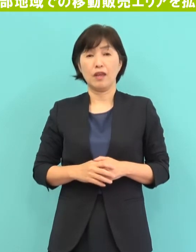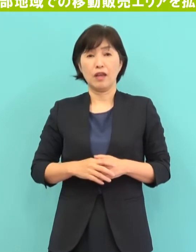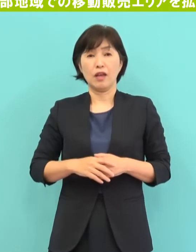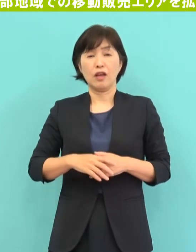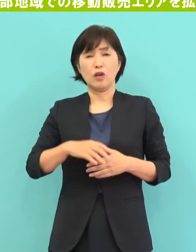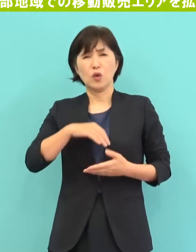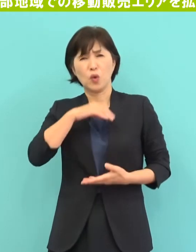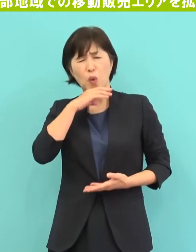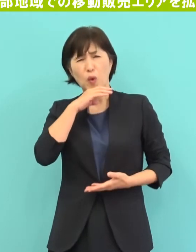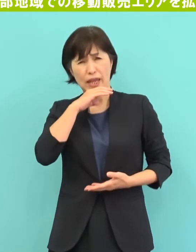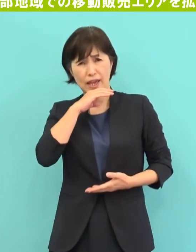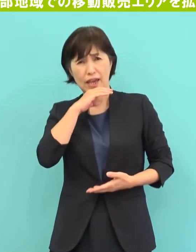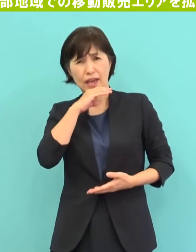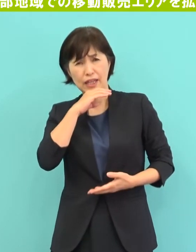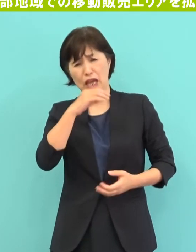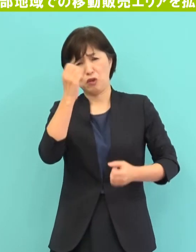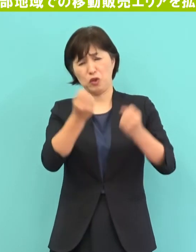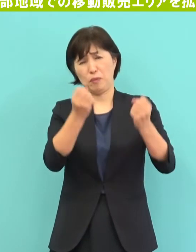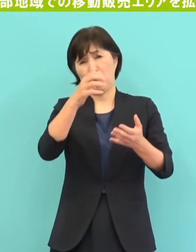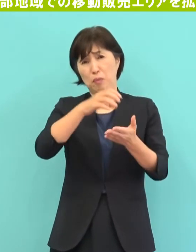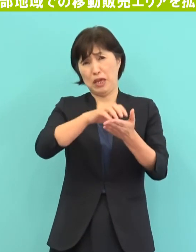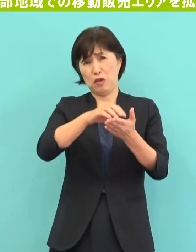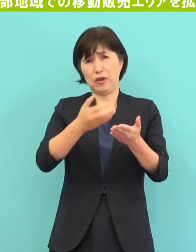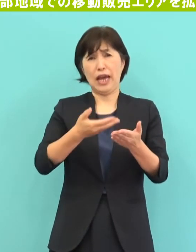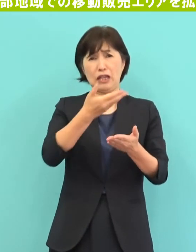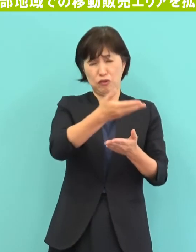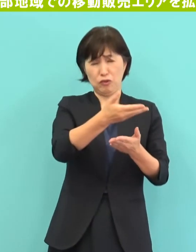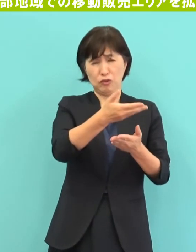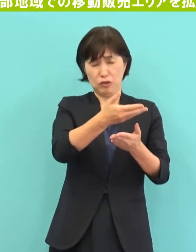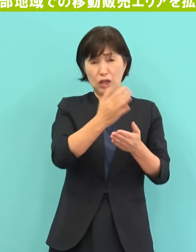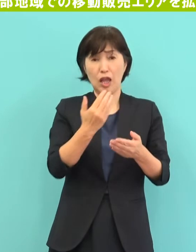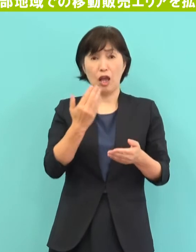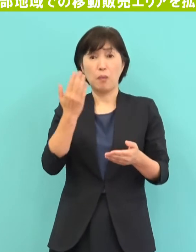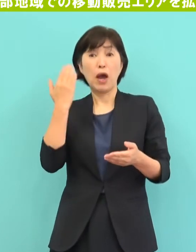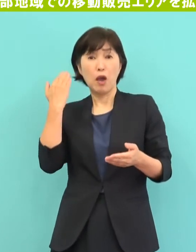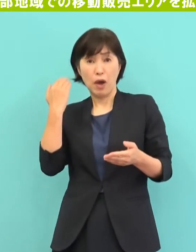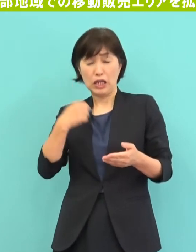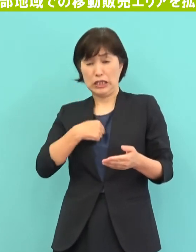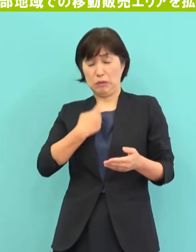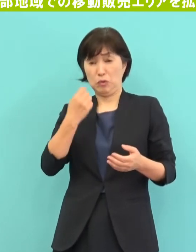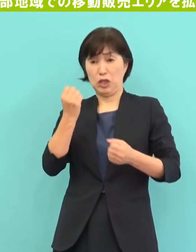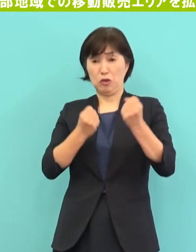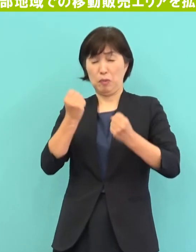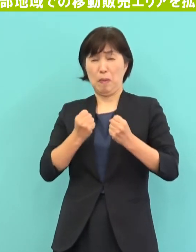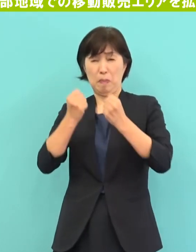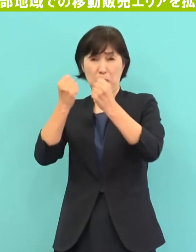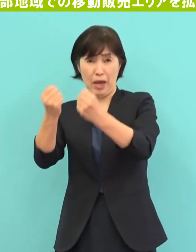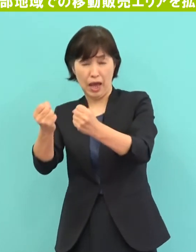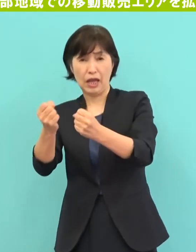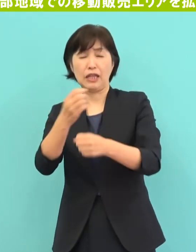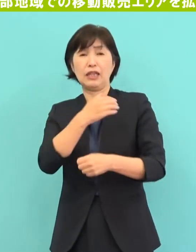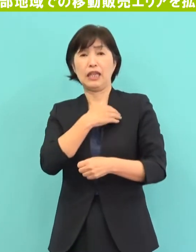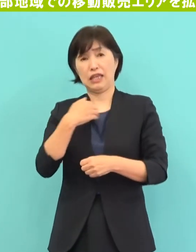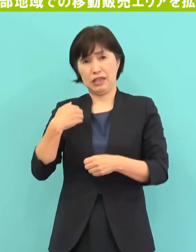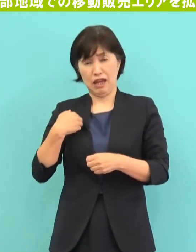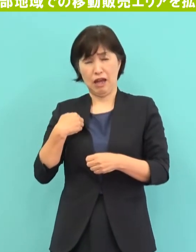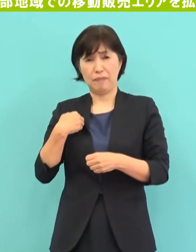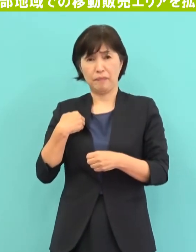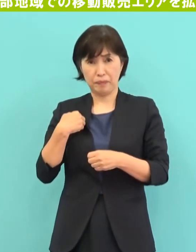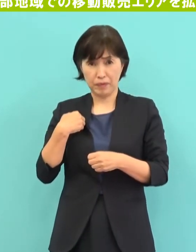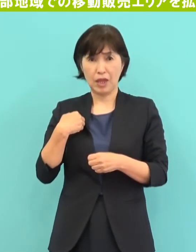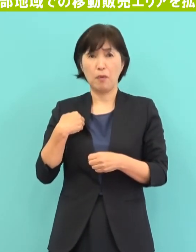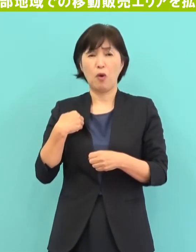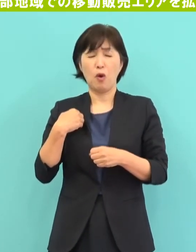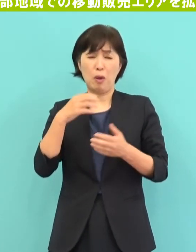あの例えば車の運転免許返納された方が買い物に行けない今までであれば郊外の大型店舗に車